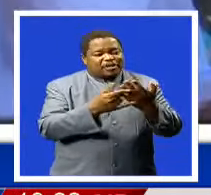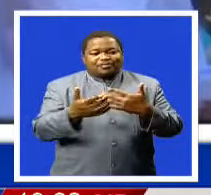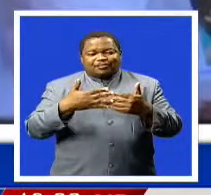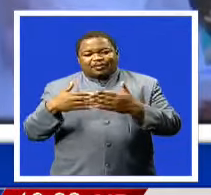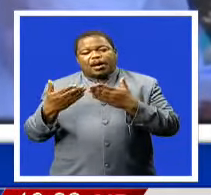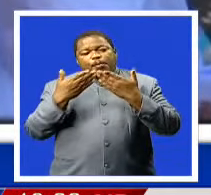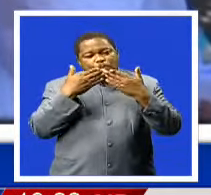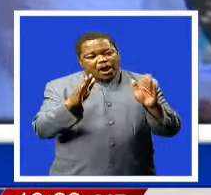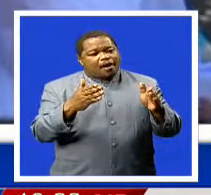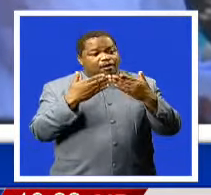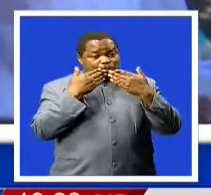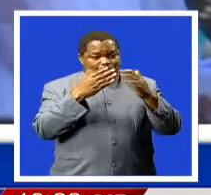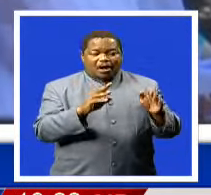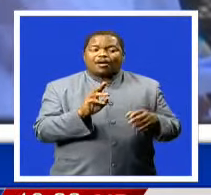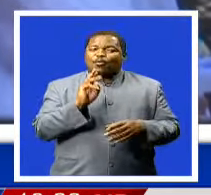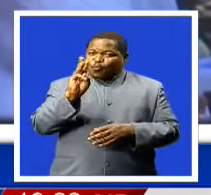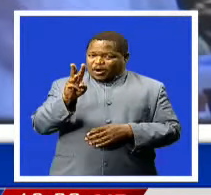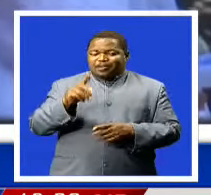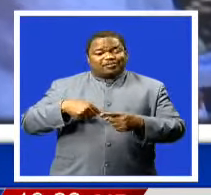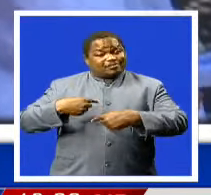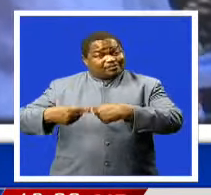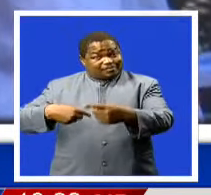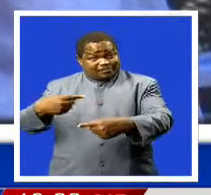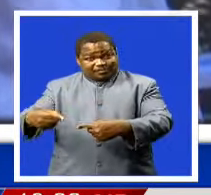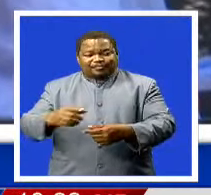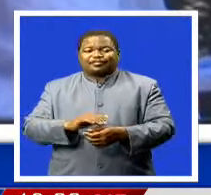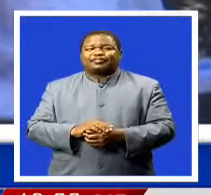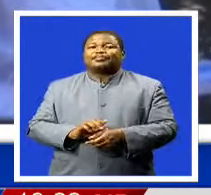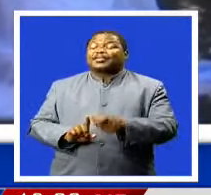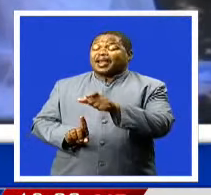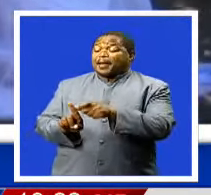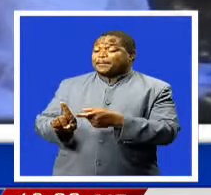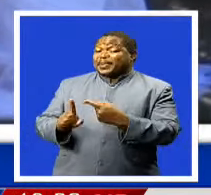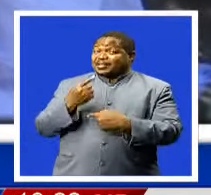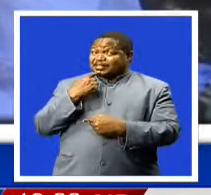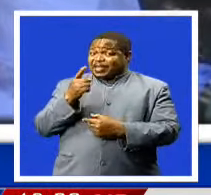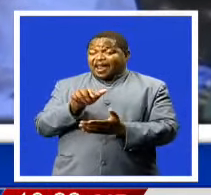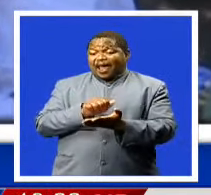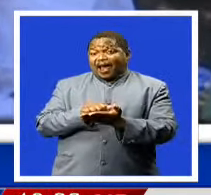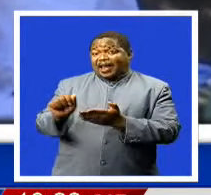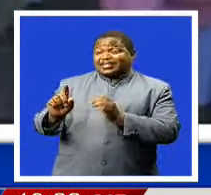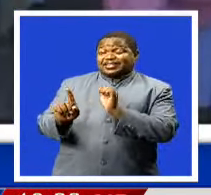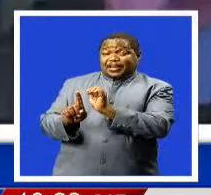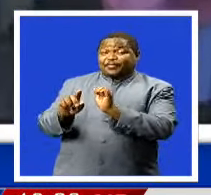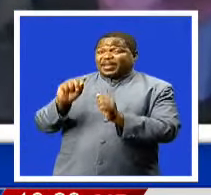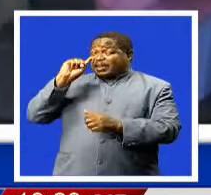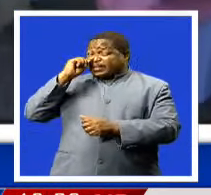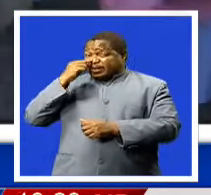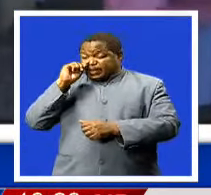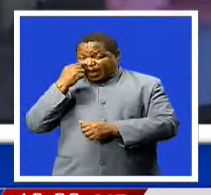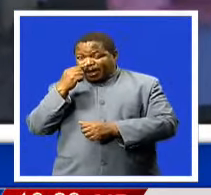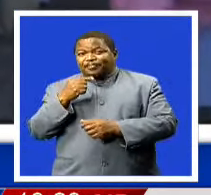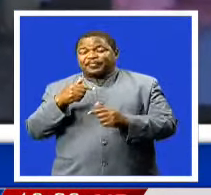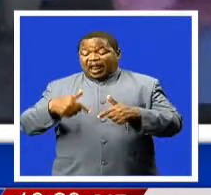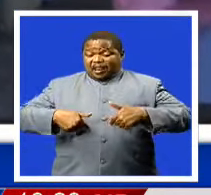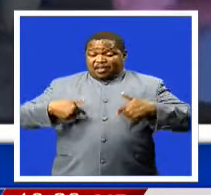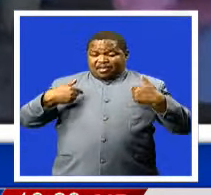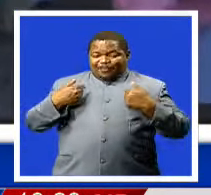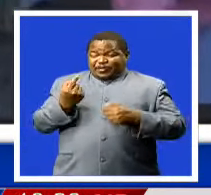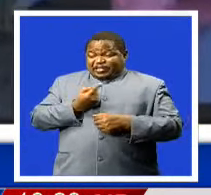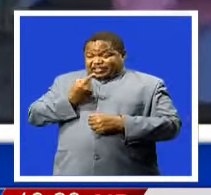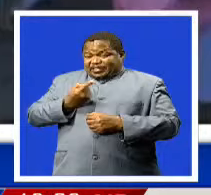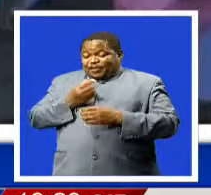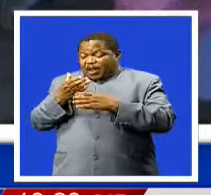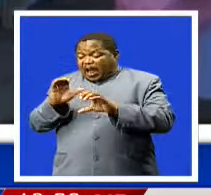nalo mkhuhlane. Uthi kulisiko labo ukuthi bangadiphileli bodwa babaseNdiya kodwa ke baphile nale manye emave lofocus